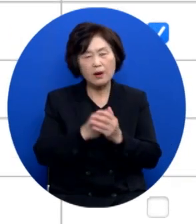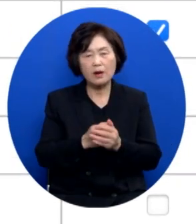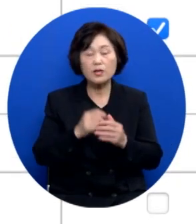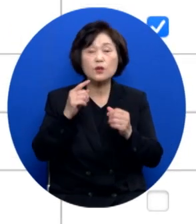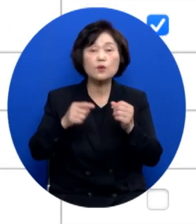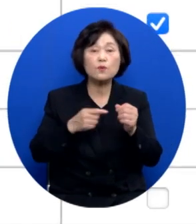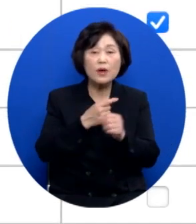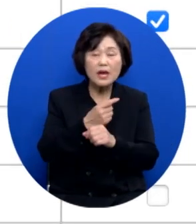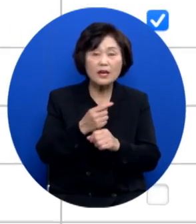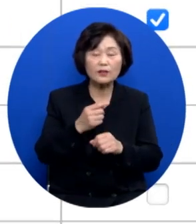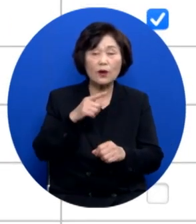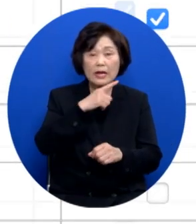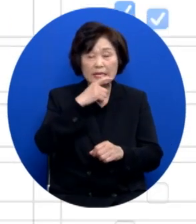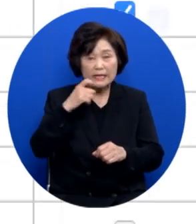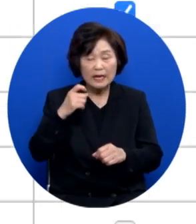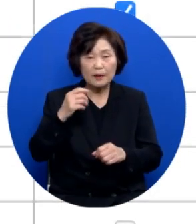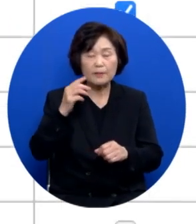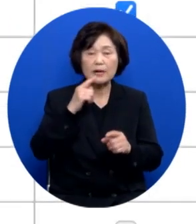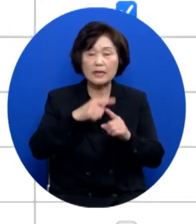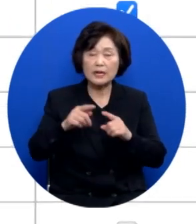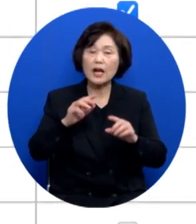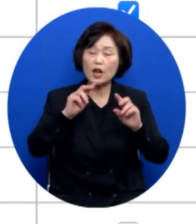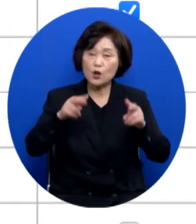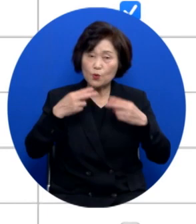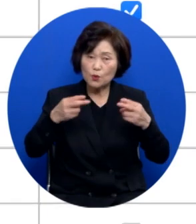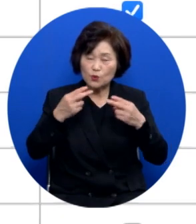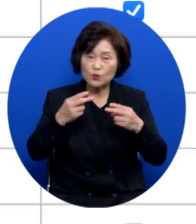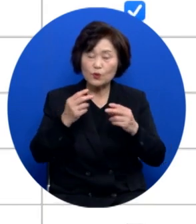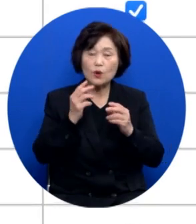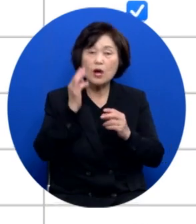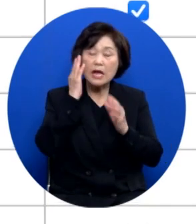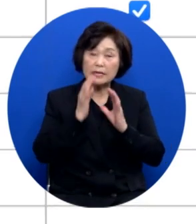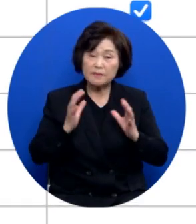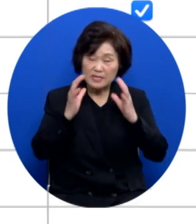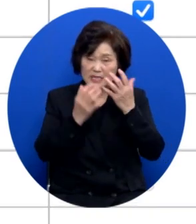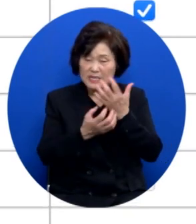밖에도 자장면과 칼국수, 김치찌개 백반의 가격이